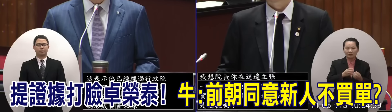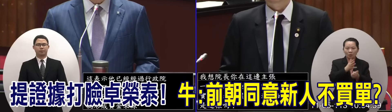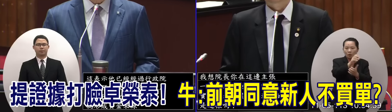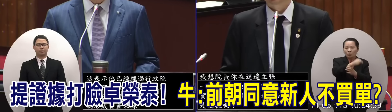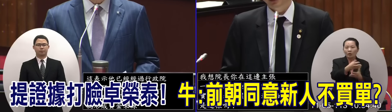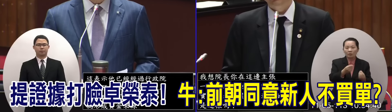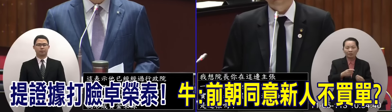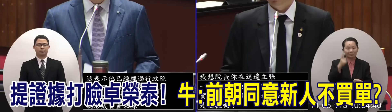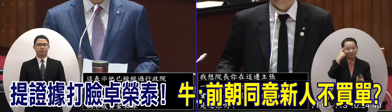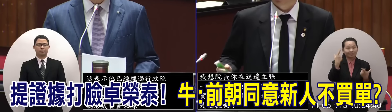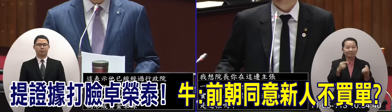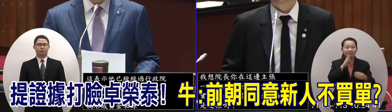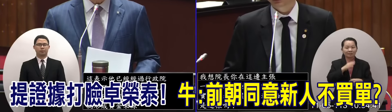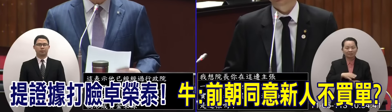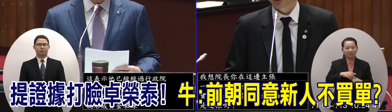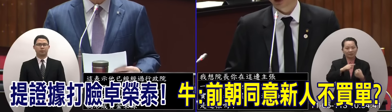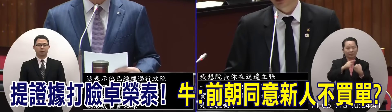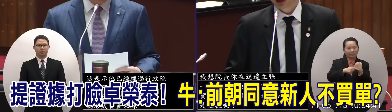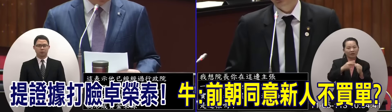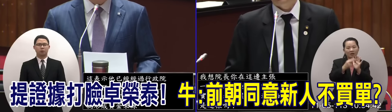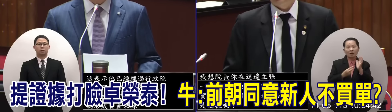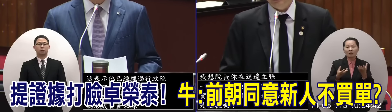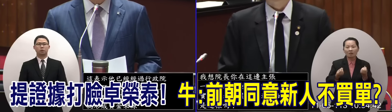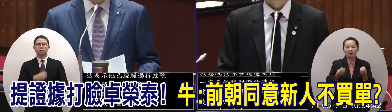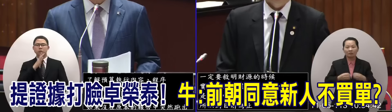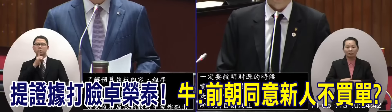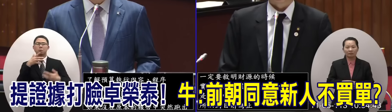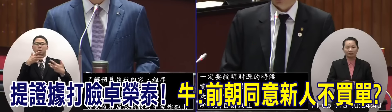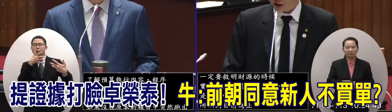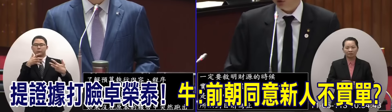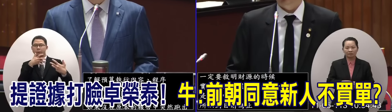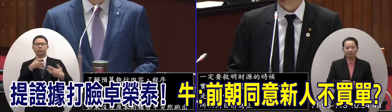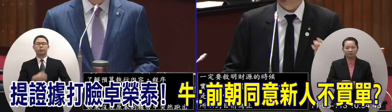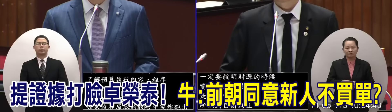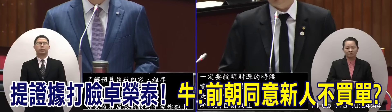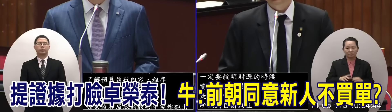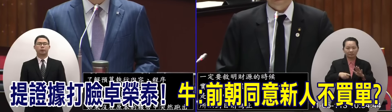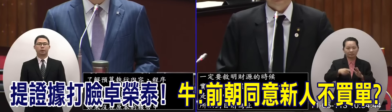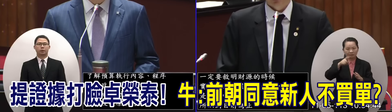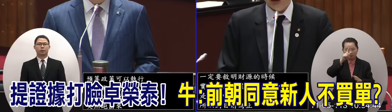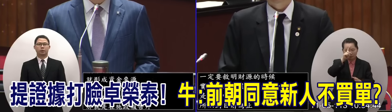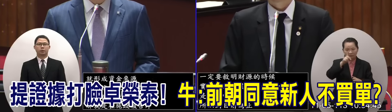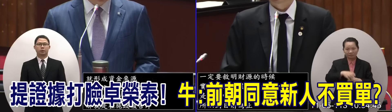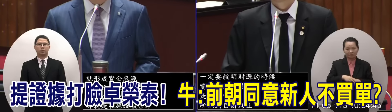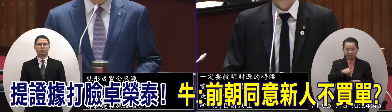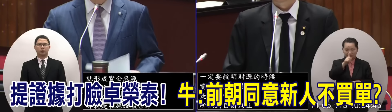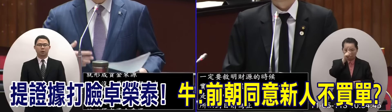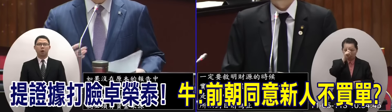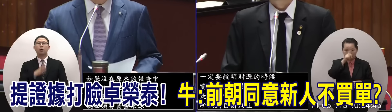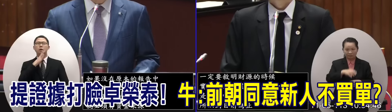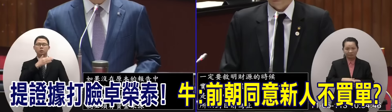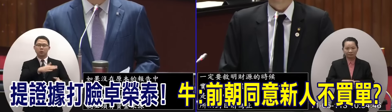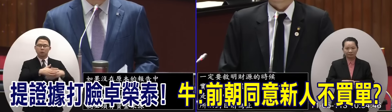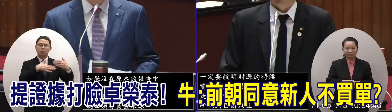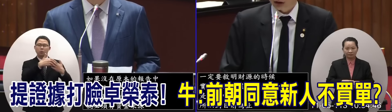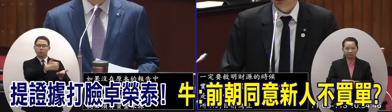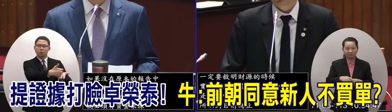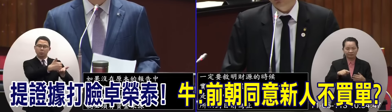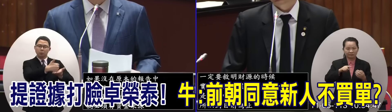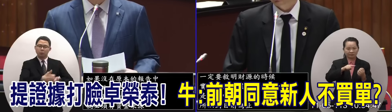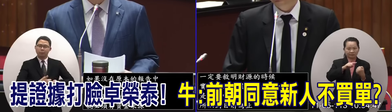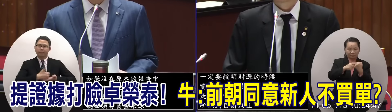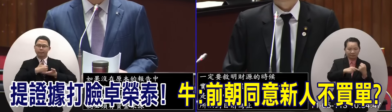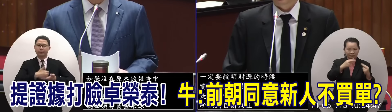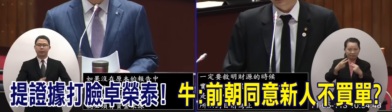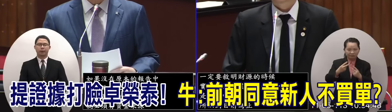这是共识嘛，对不对？法律没有明文规定， 对不对？它是写征询。 那但是哦，院长会希望我们互相同理一下，你会希望 尊重啊，互相尊重， 在法条审理的